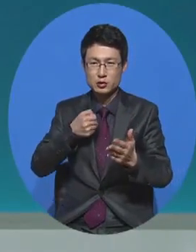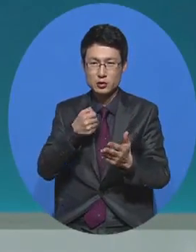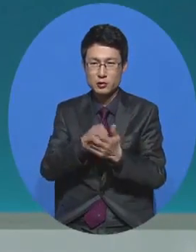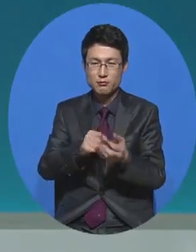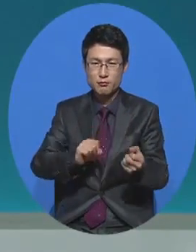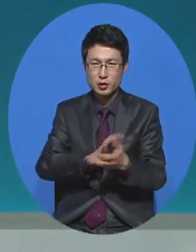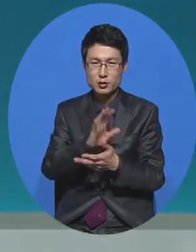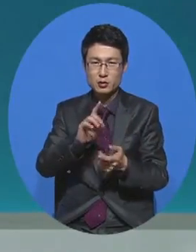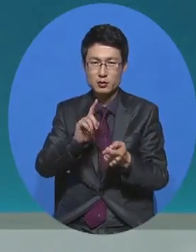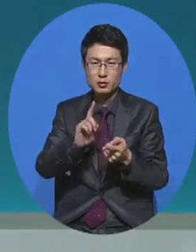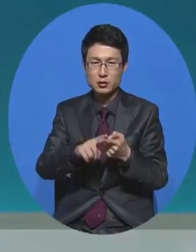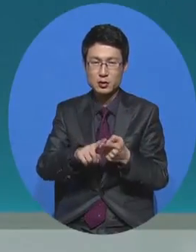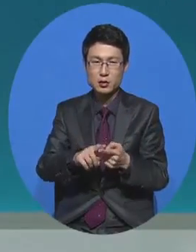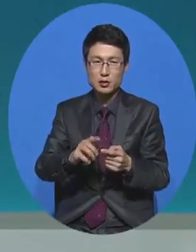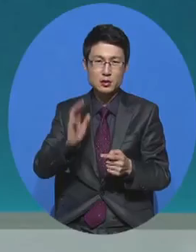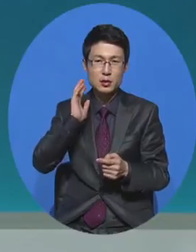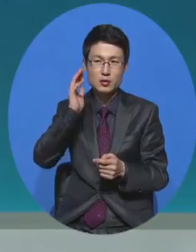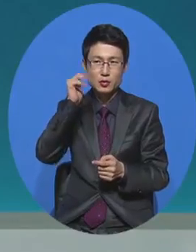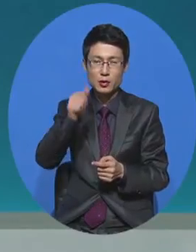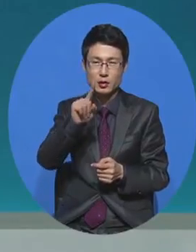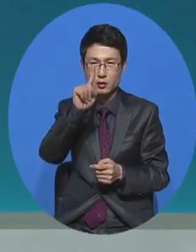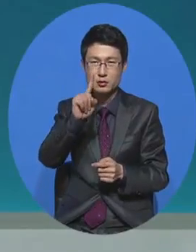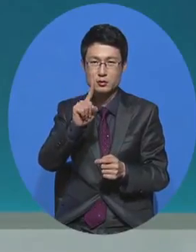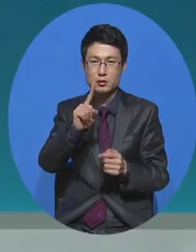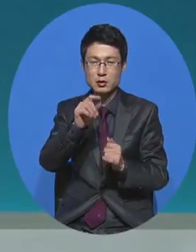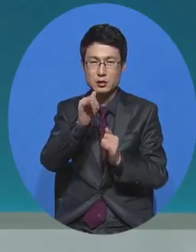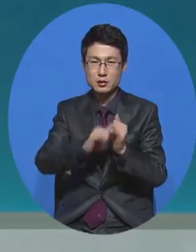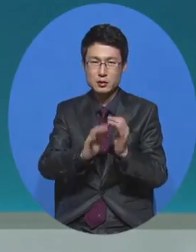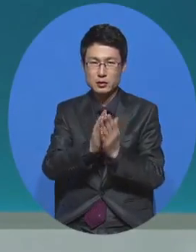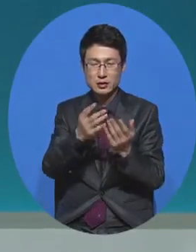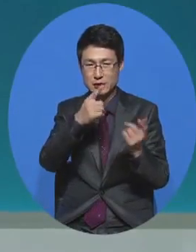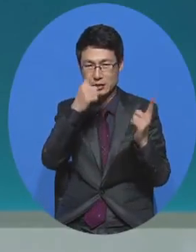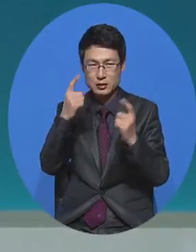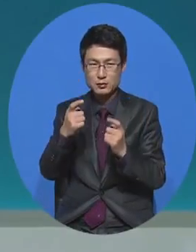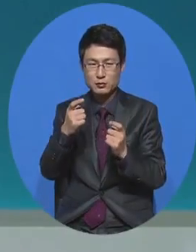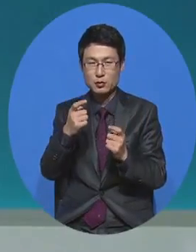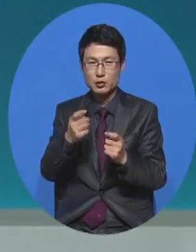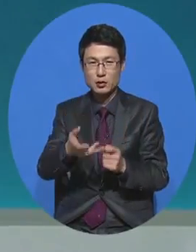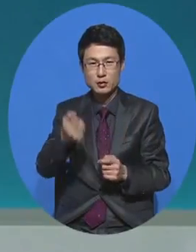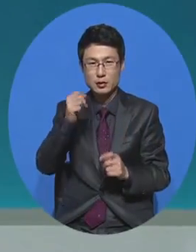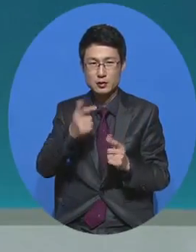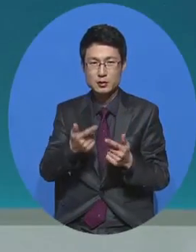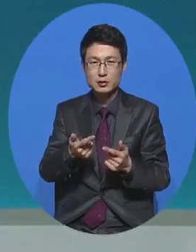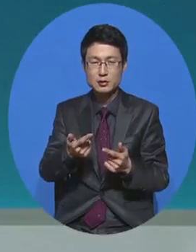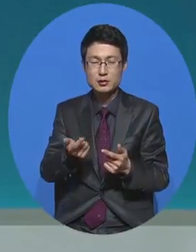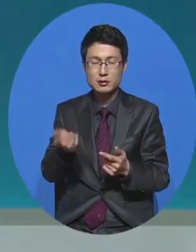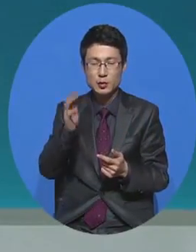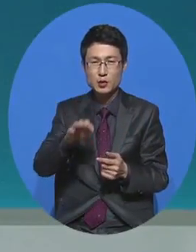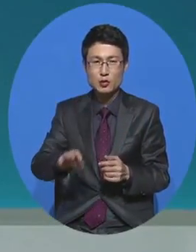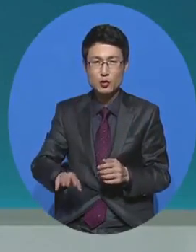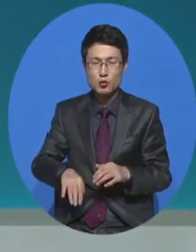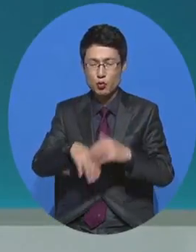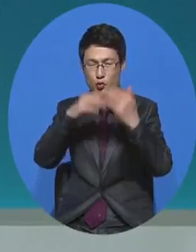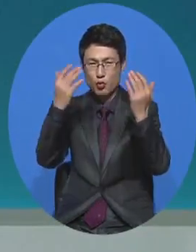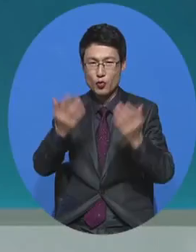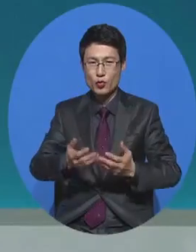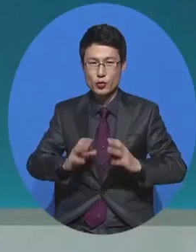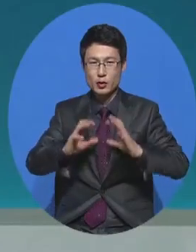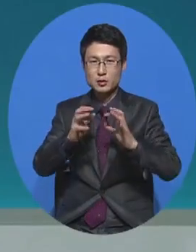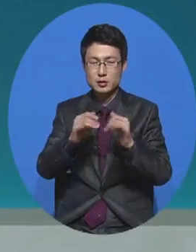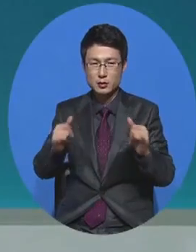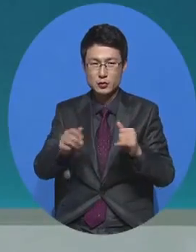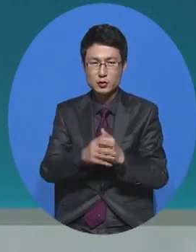대통령을 한 권의 역사책을 기념품으로 가졌을 지 몰라도 온 국민은 이